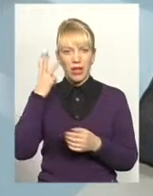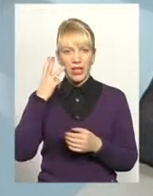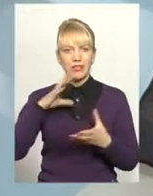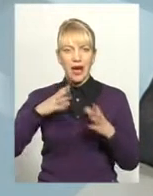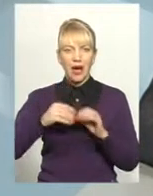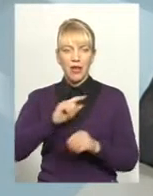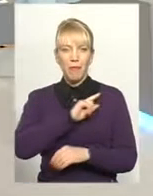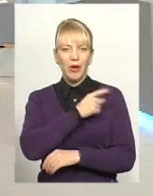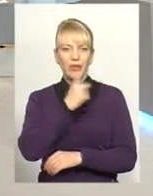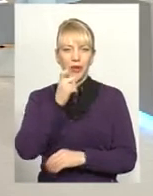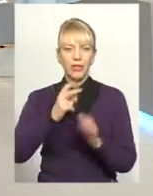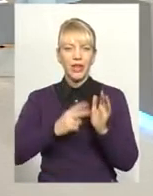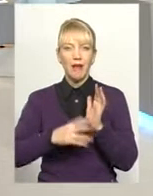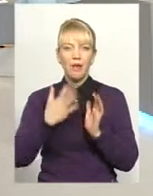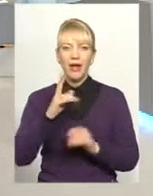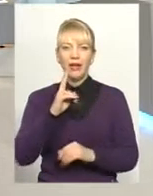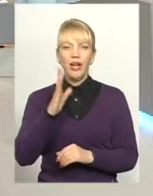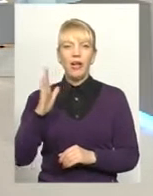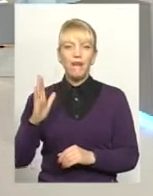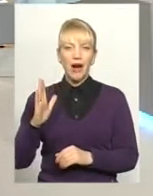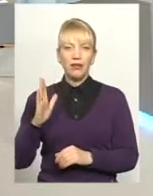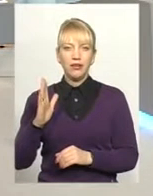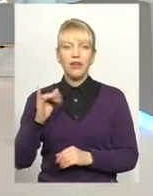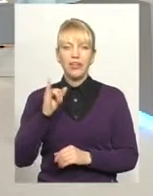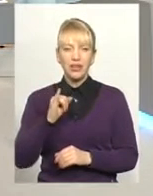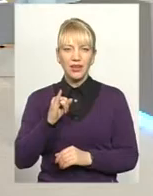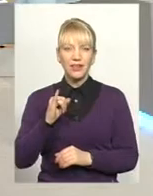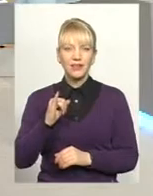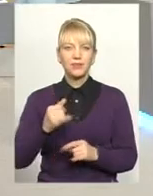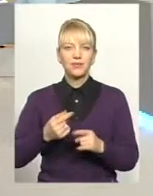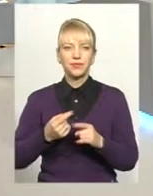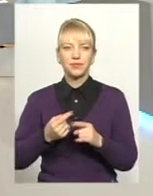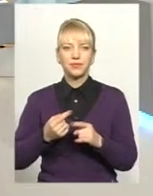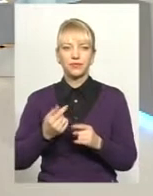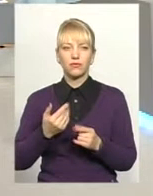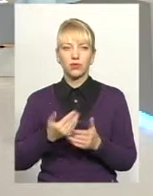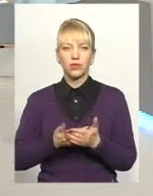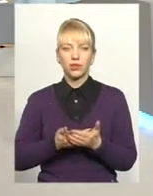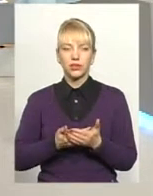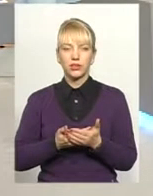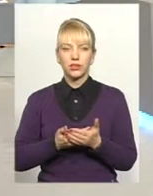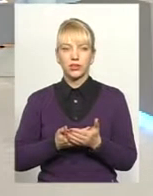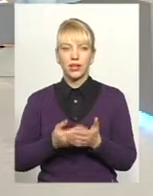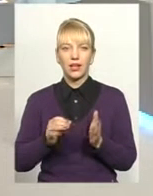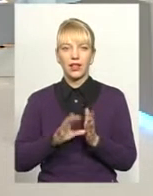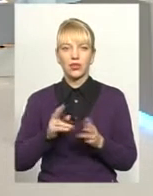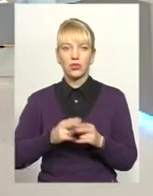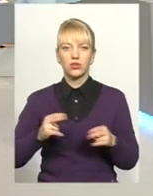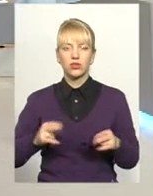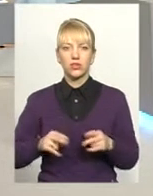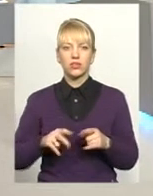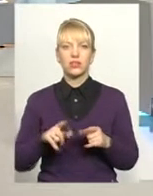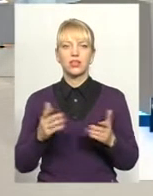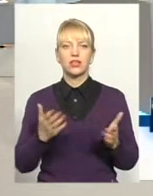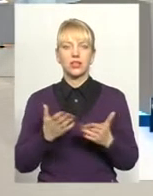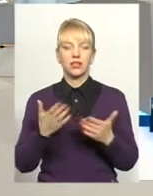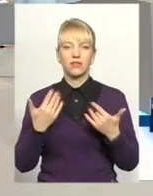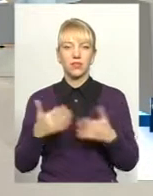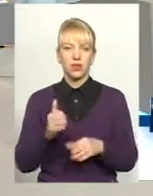175 кВт. І от Електростанції такі, які